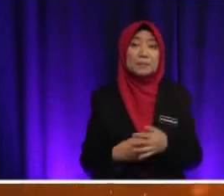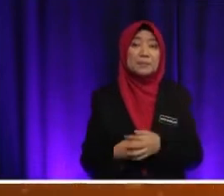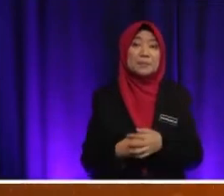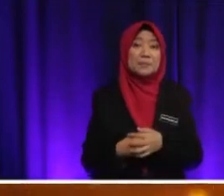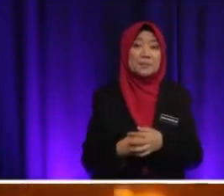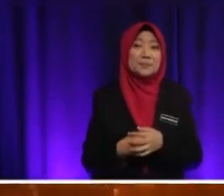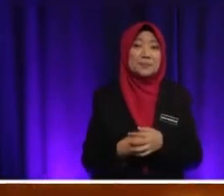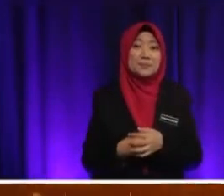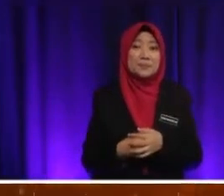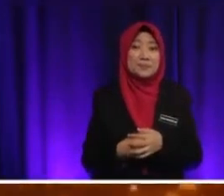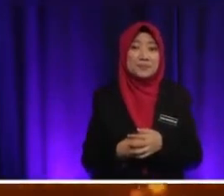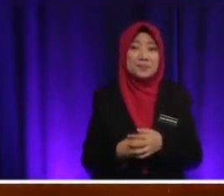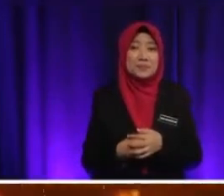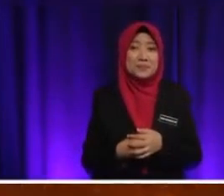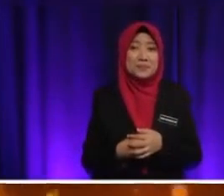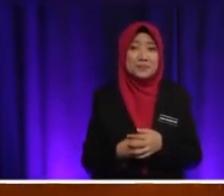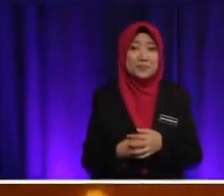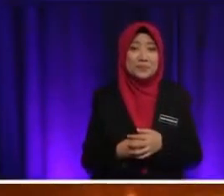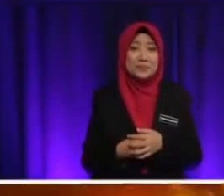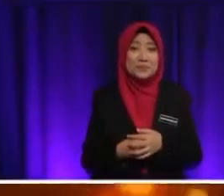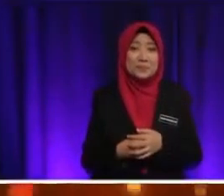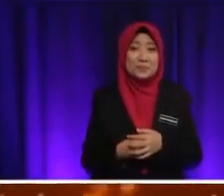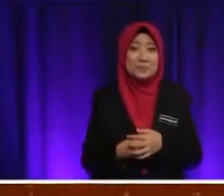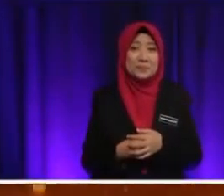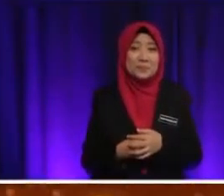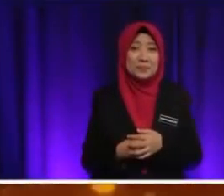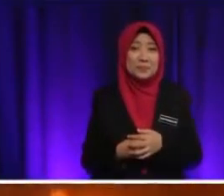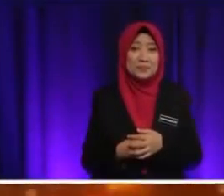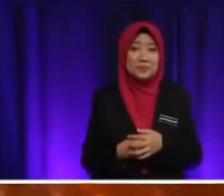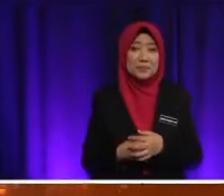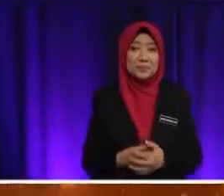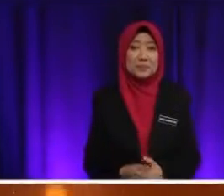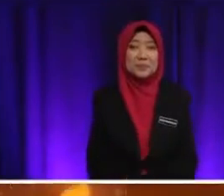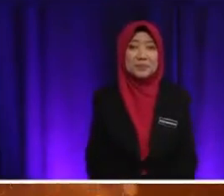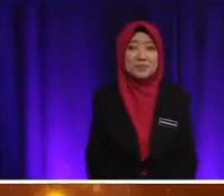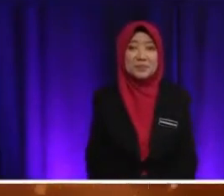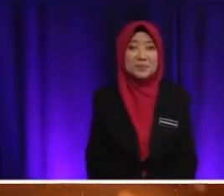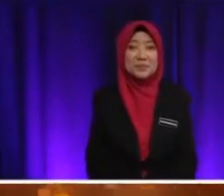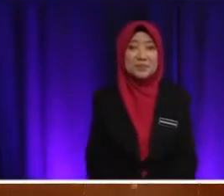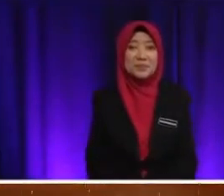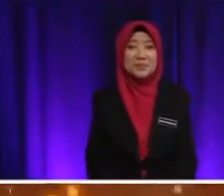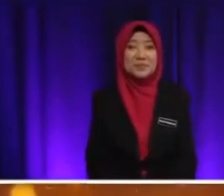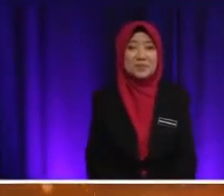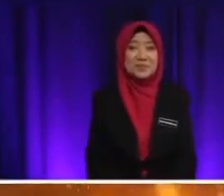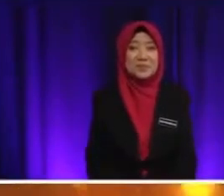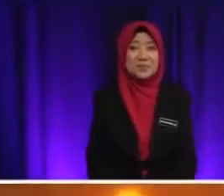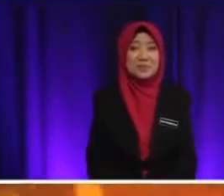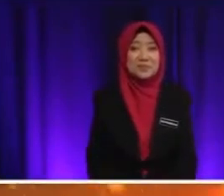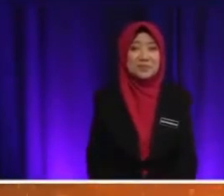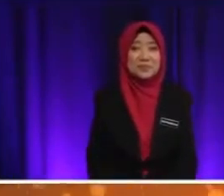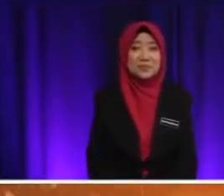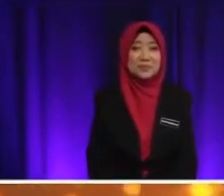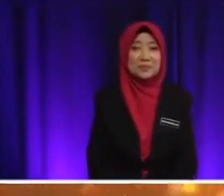Oh, semua nak angkat tangan. Okey, Syafira. Silakan, Syafiza. Syafiza, Azhar Syafira. Ustaz pun terkeliru dah ni.